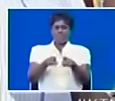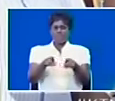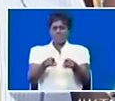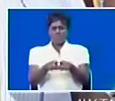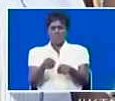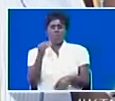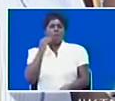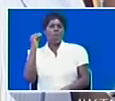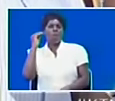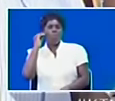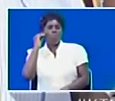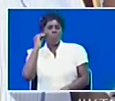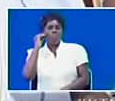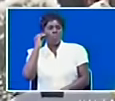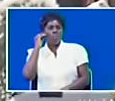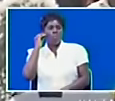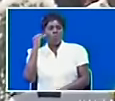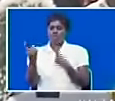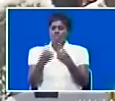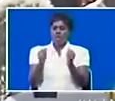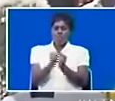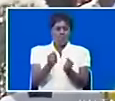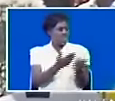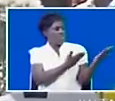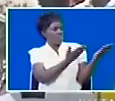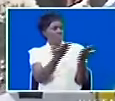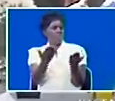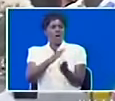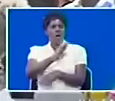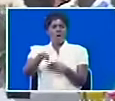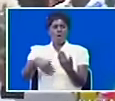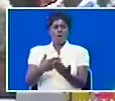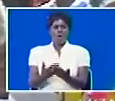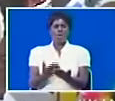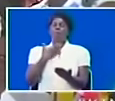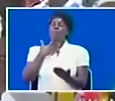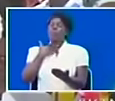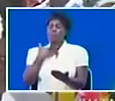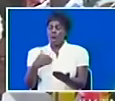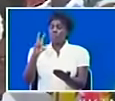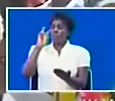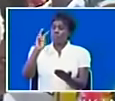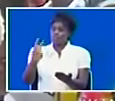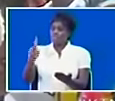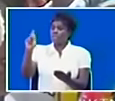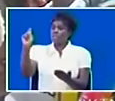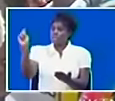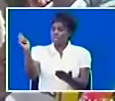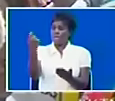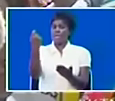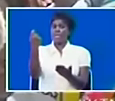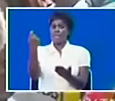Kuja nyumbani kuongea na nyinyi na watu wangu hapa. Hatutaki kuona kama Kenya